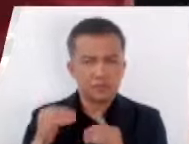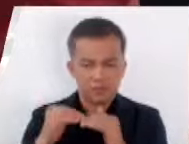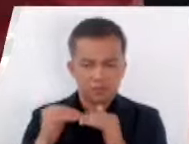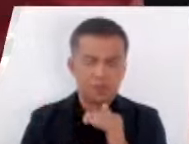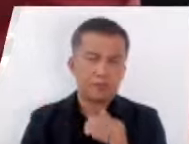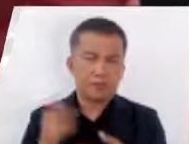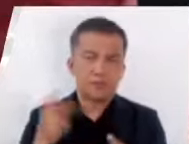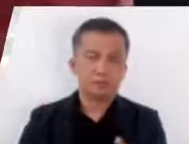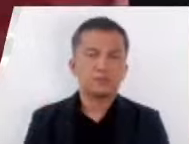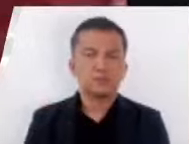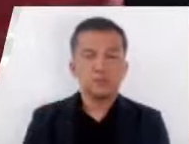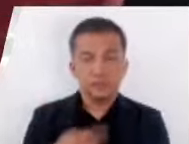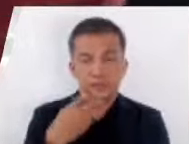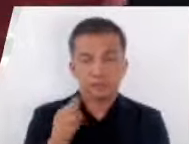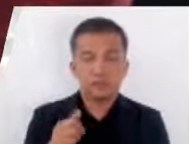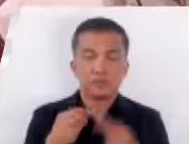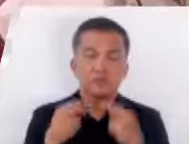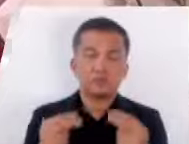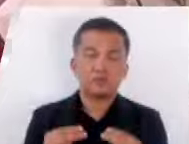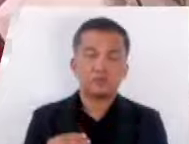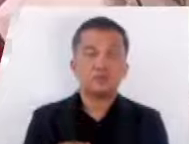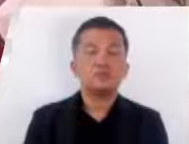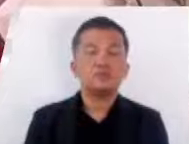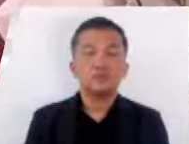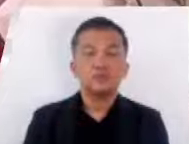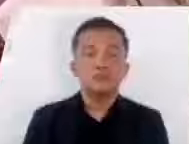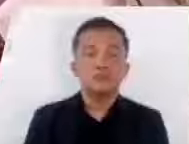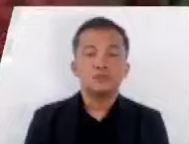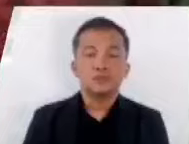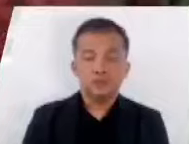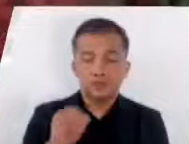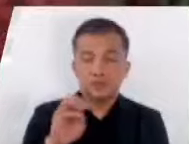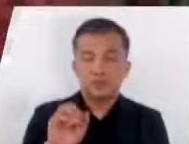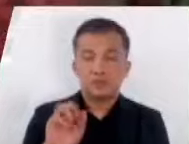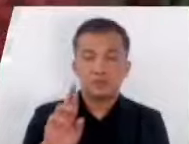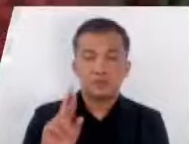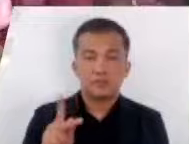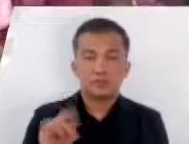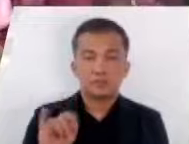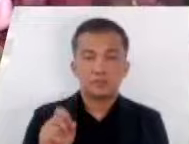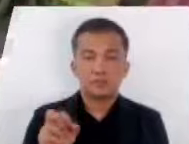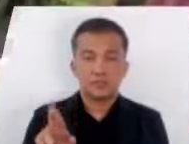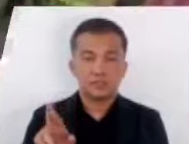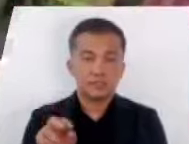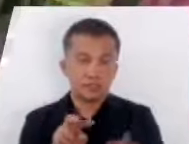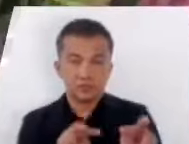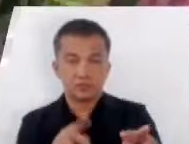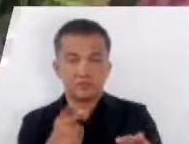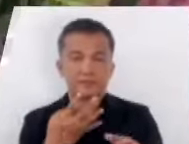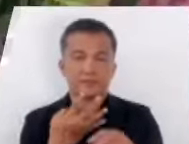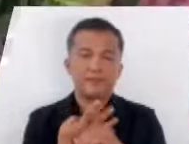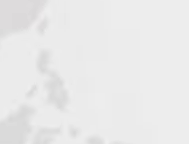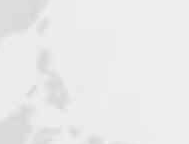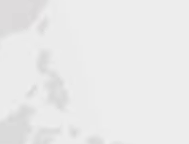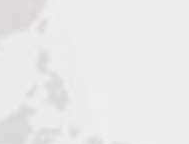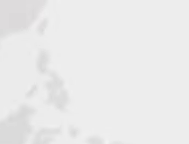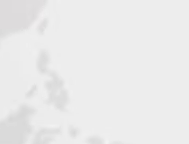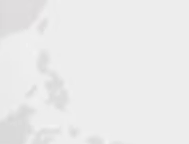Para sa GMA Integrated News, Mark Salazar, nakatutok 24 oras.